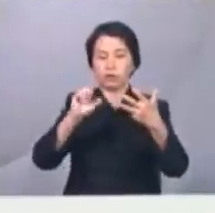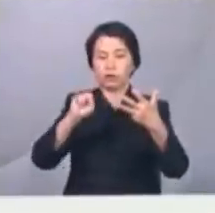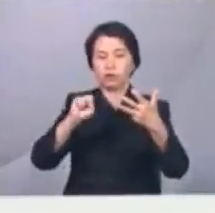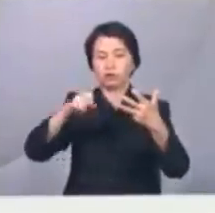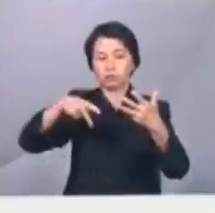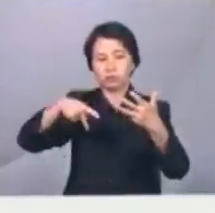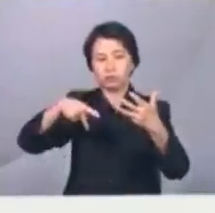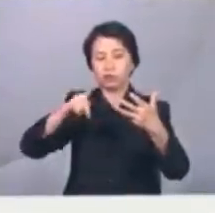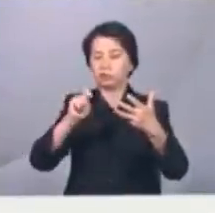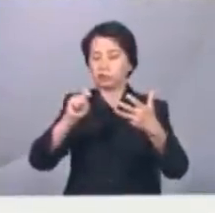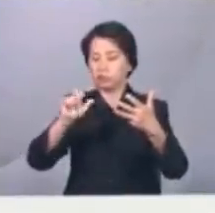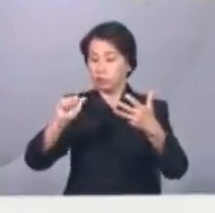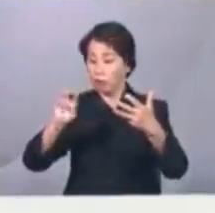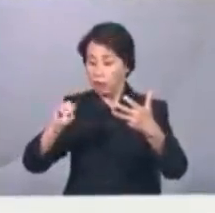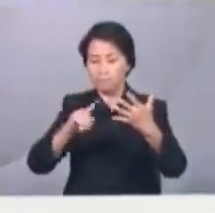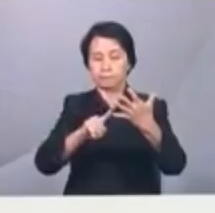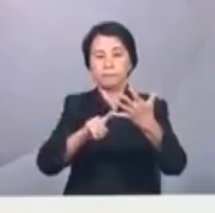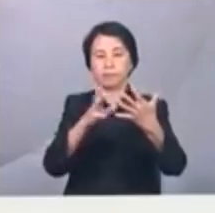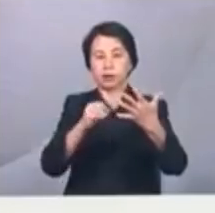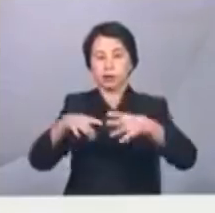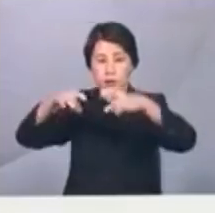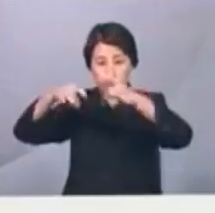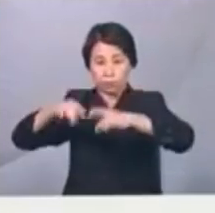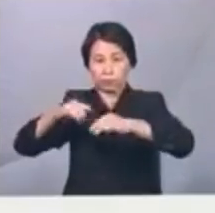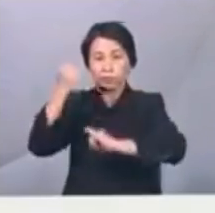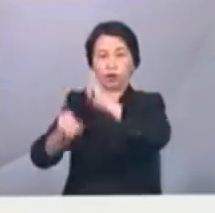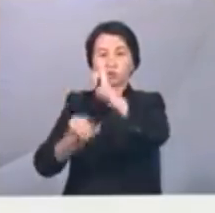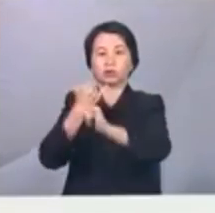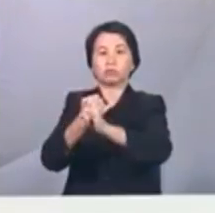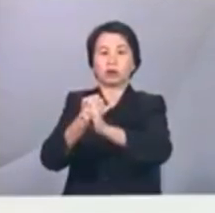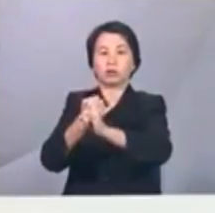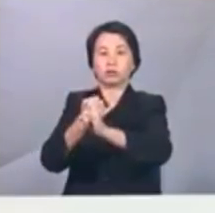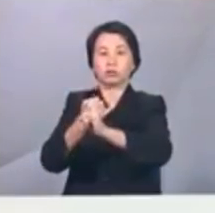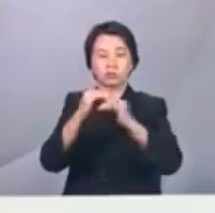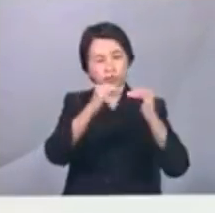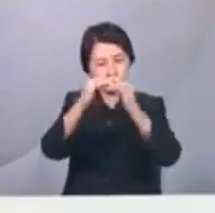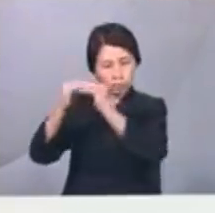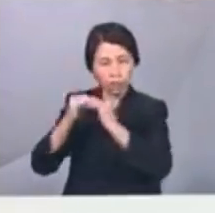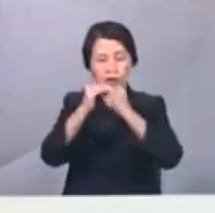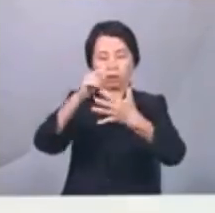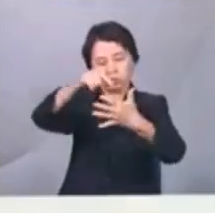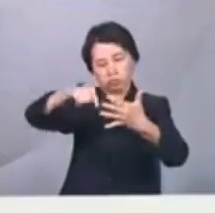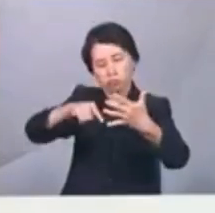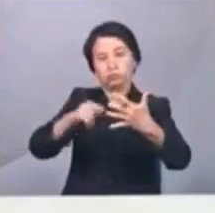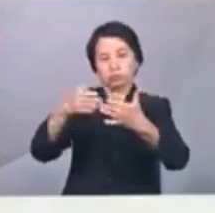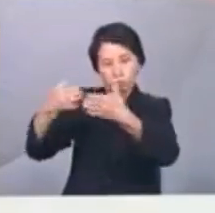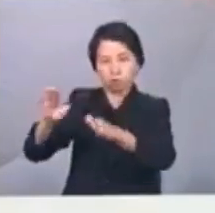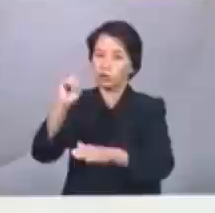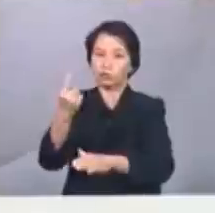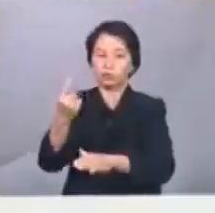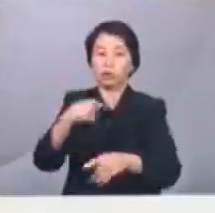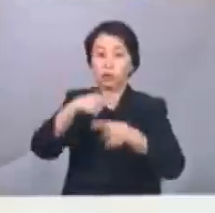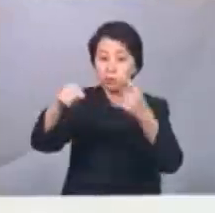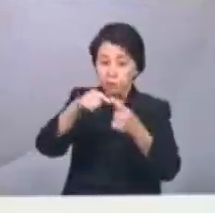Malaysia STAM dan peperiksaan antarabangsa yang setara. Apabila sekolah